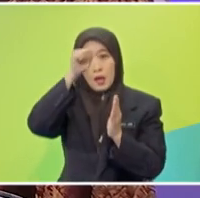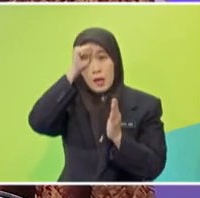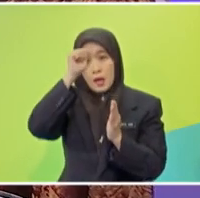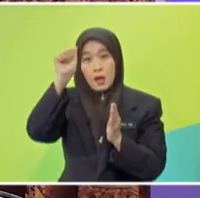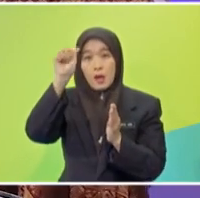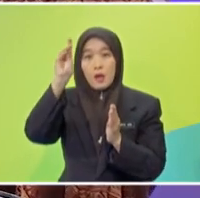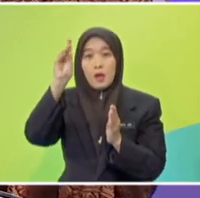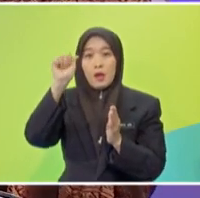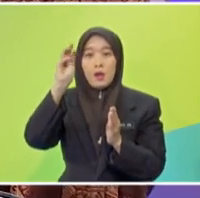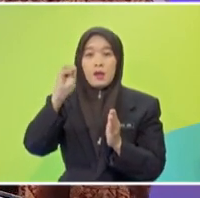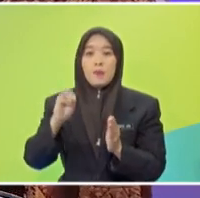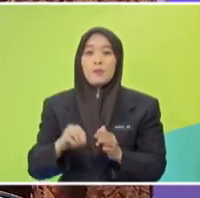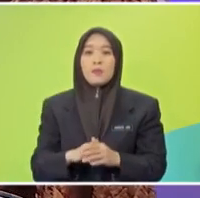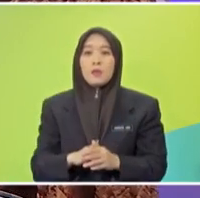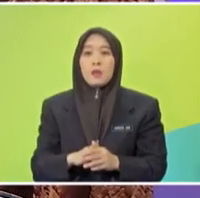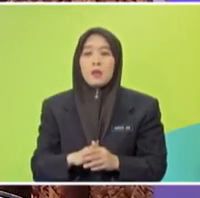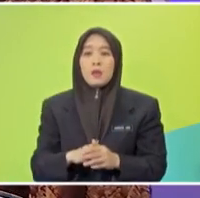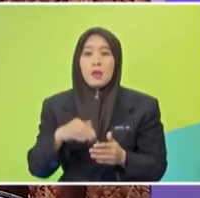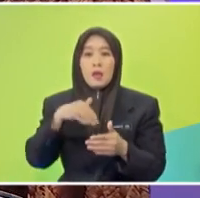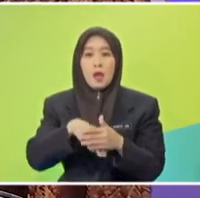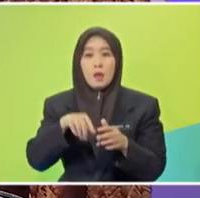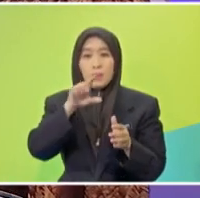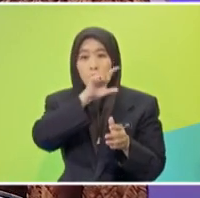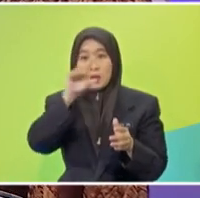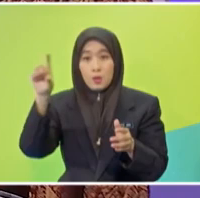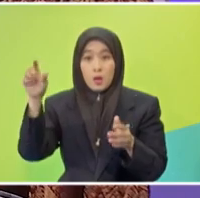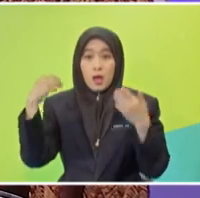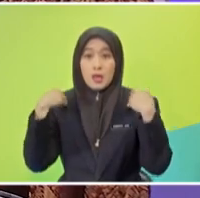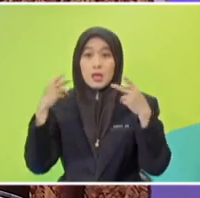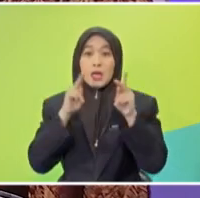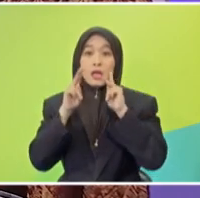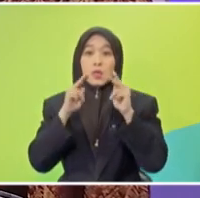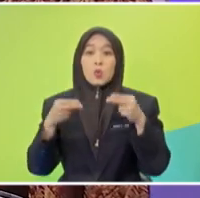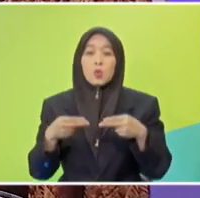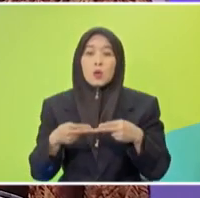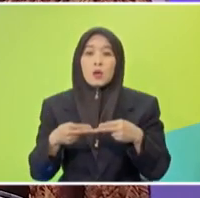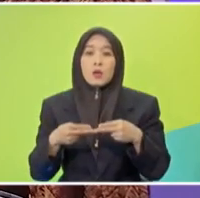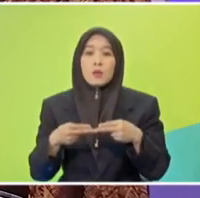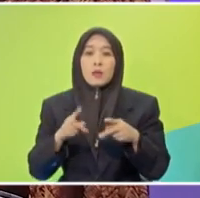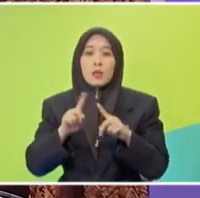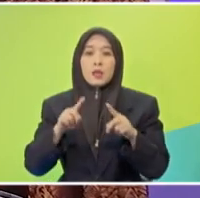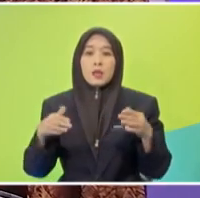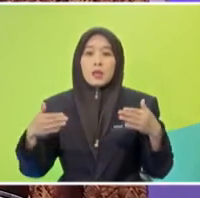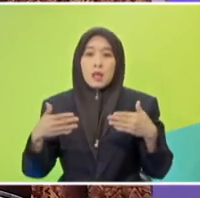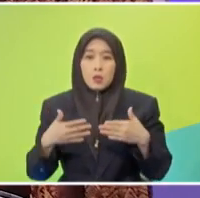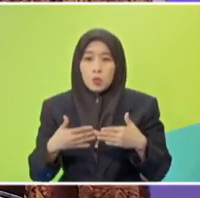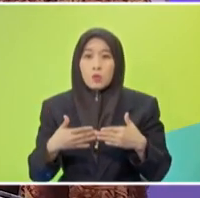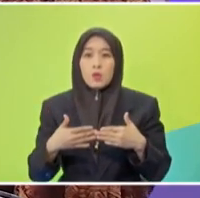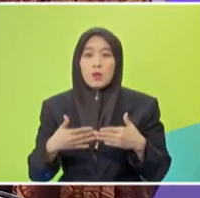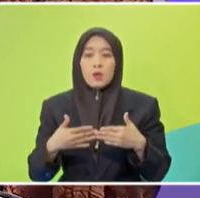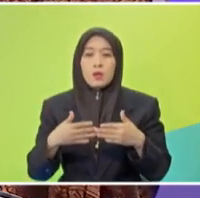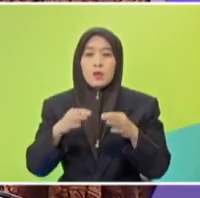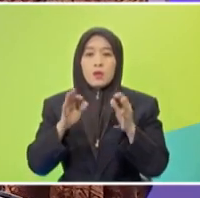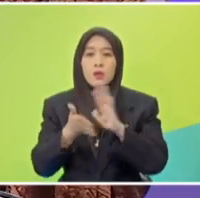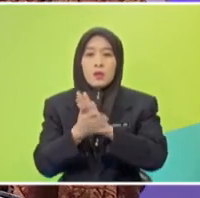Oke seterusnya menggunakan petikan tuh ada kata hubung di mana dia mencantumkan ayat-ayat tuh menjadi ayat majemuk yang lengkap jadi